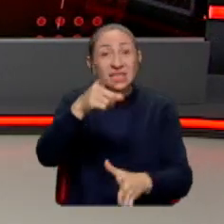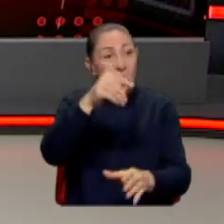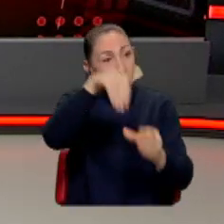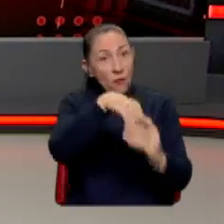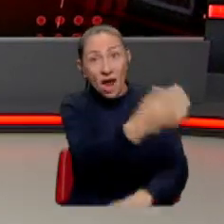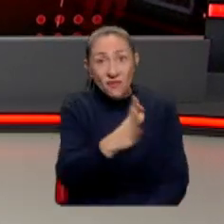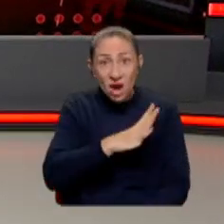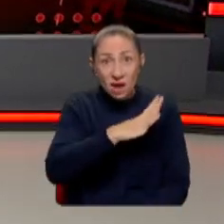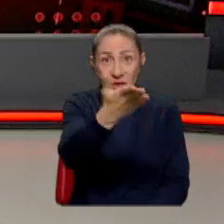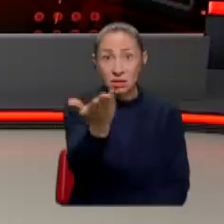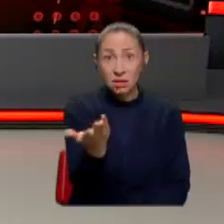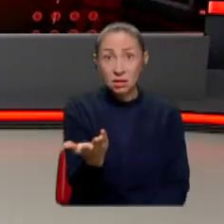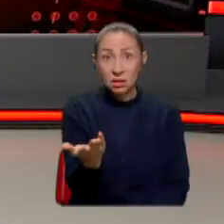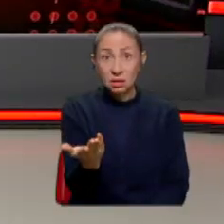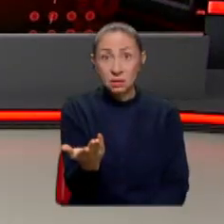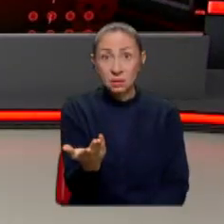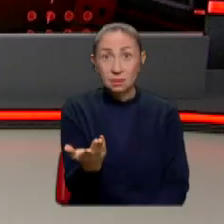seçmenin de var